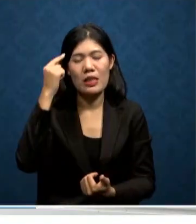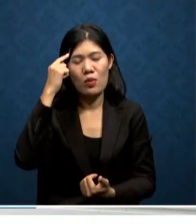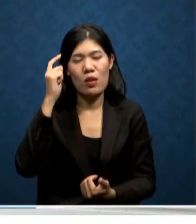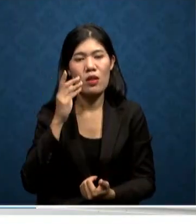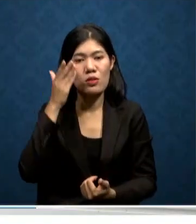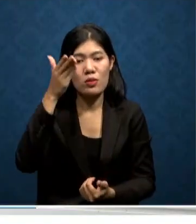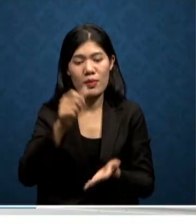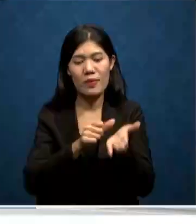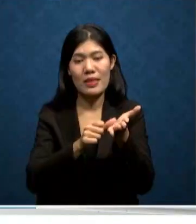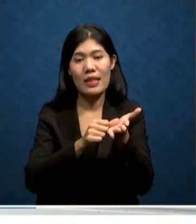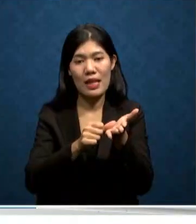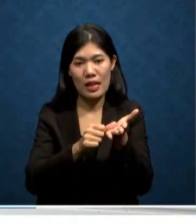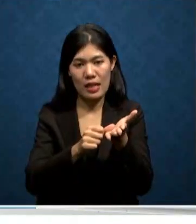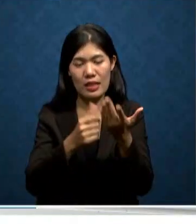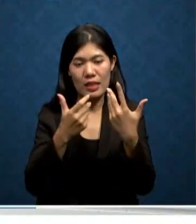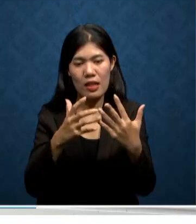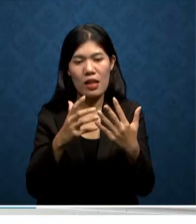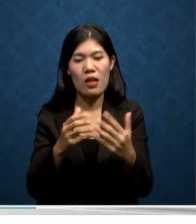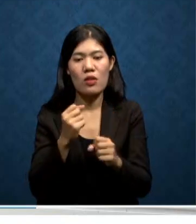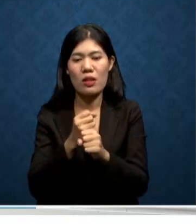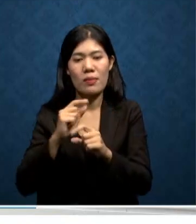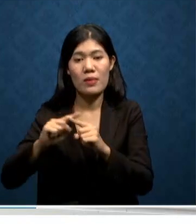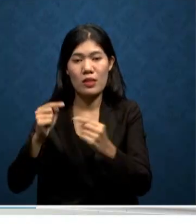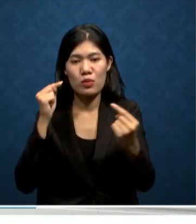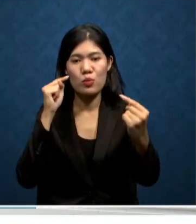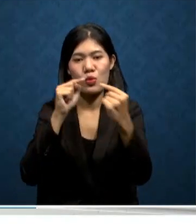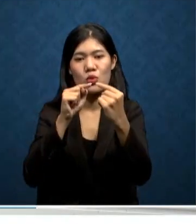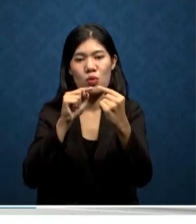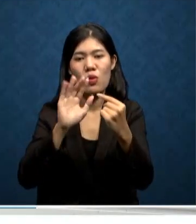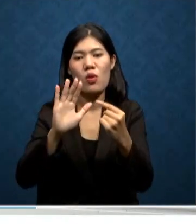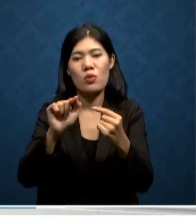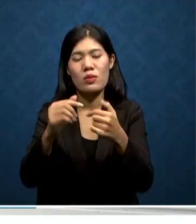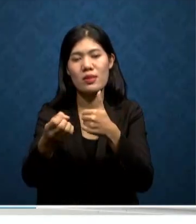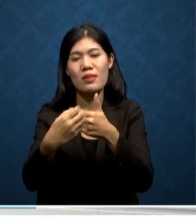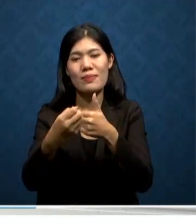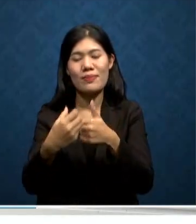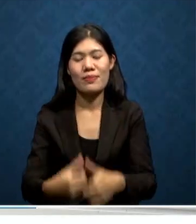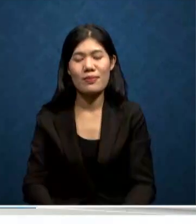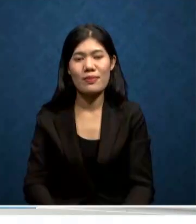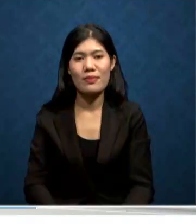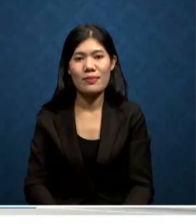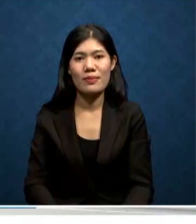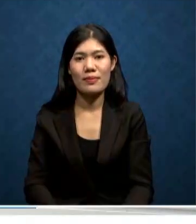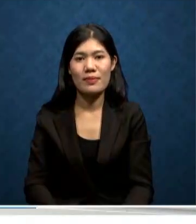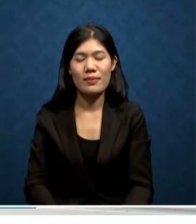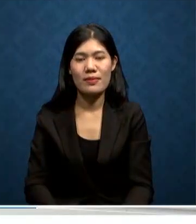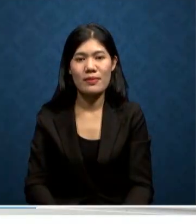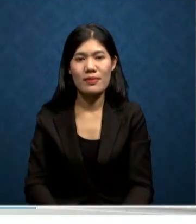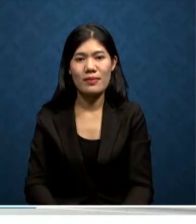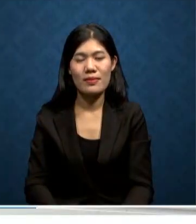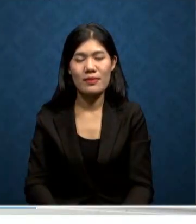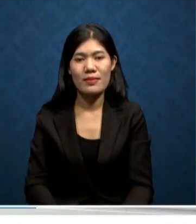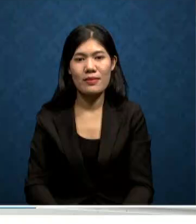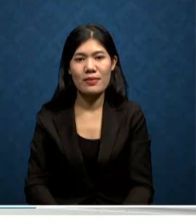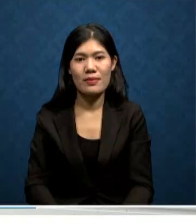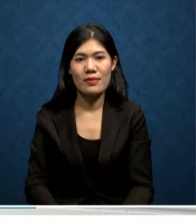เอ่อวัตถุประสงค์ของที่ท่านได้กรุณาแนะนำนะครับเอ่อต่อไปนะครับเป็นประเด็นที่